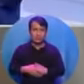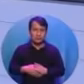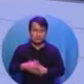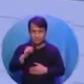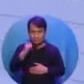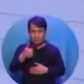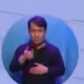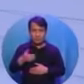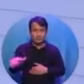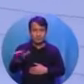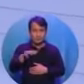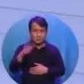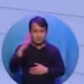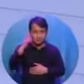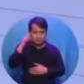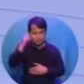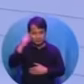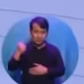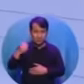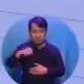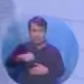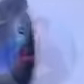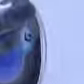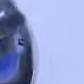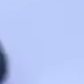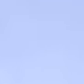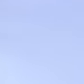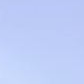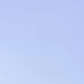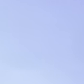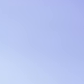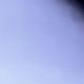magbabalik pa po ang Idol in Action! No man ang sumbang